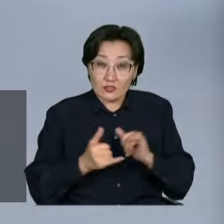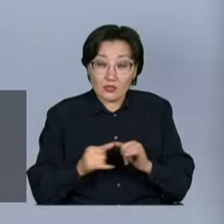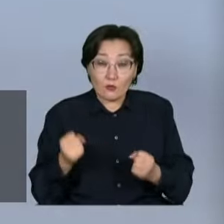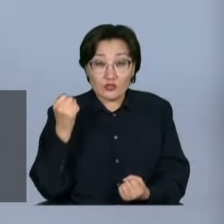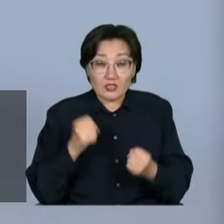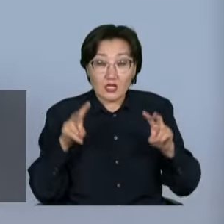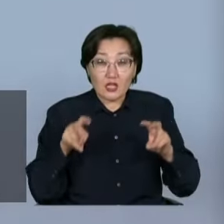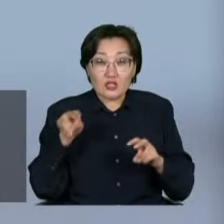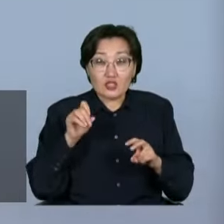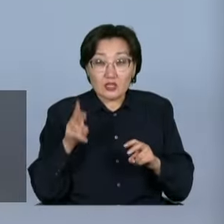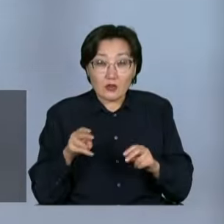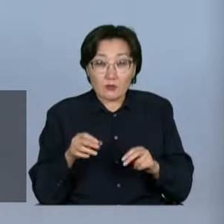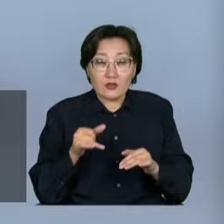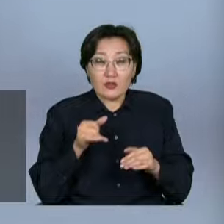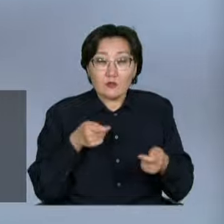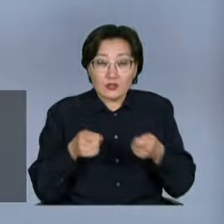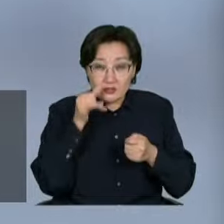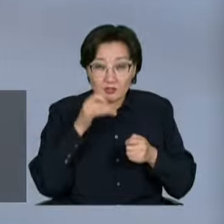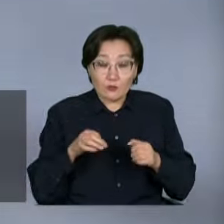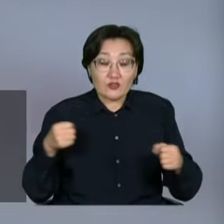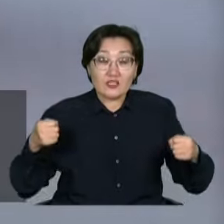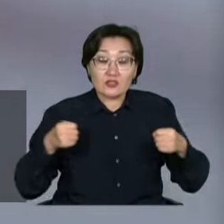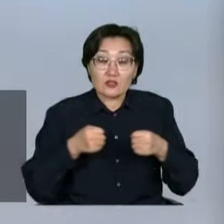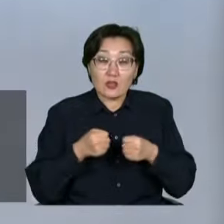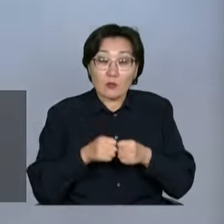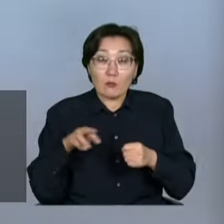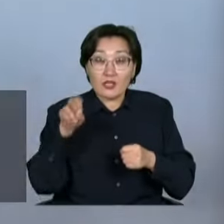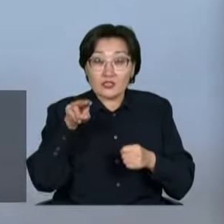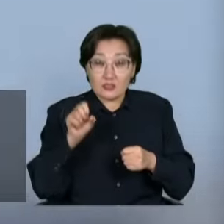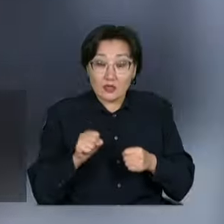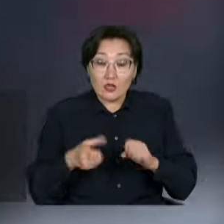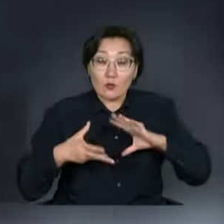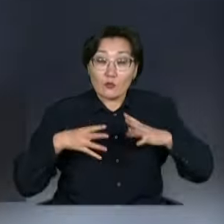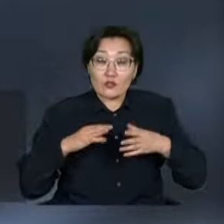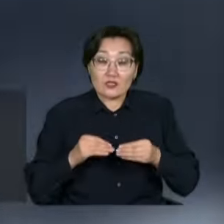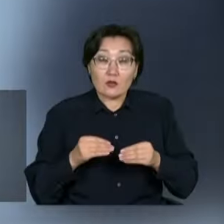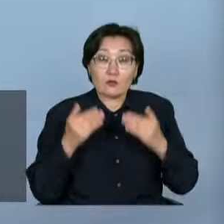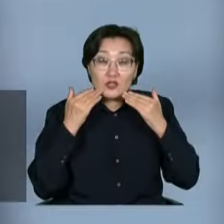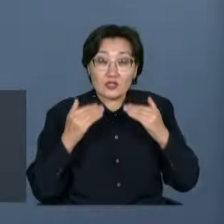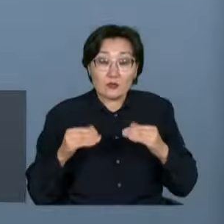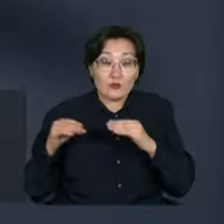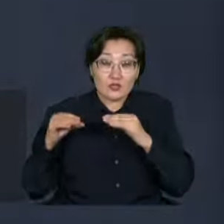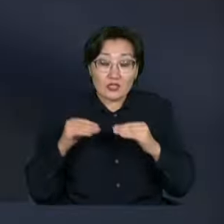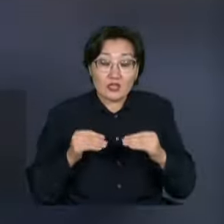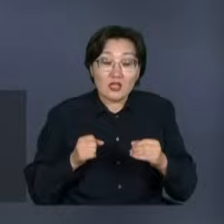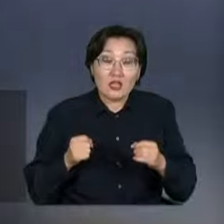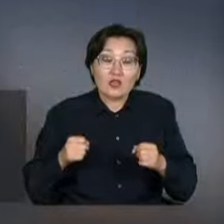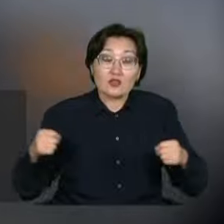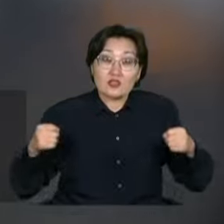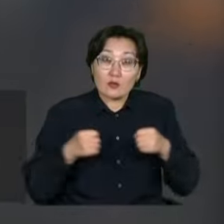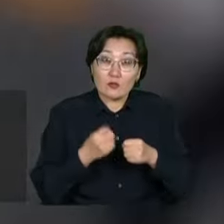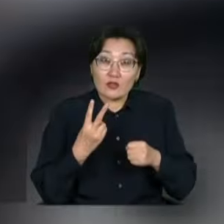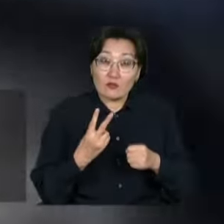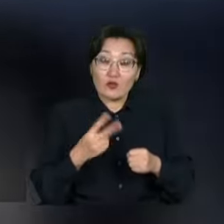Автомобиль марки «Джак», не справившись с управлением, допустил столкновение с «Маздой». В результате последняя наехала на двух пешеходов,